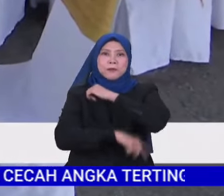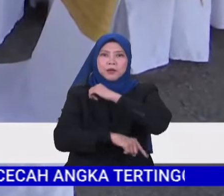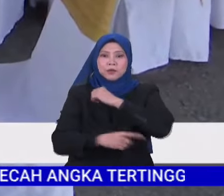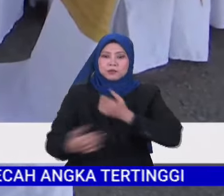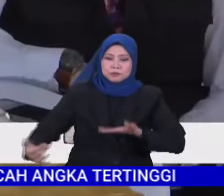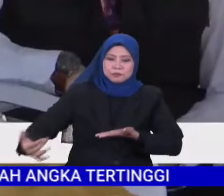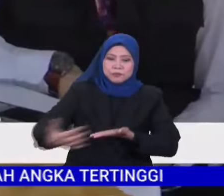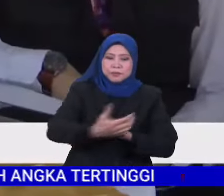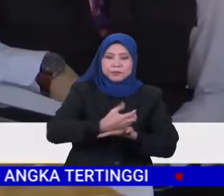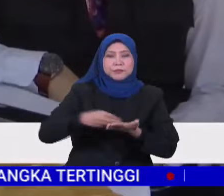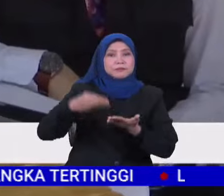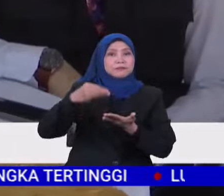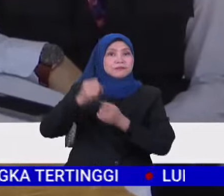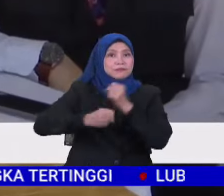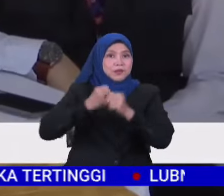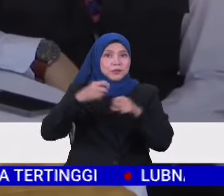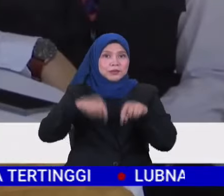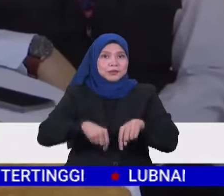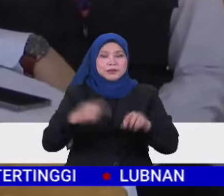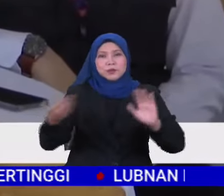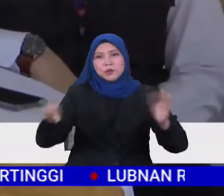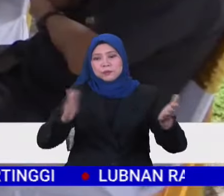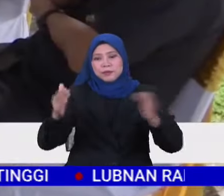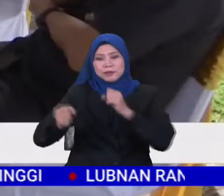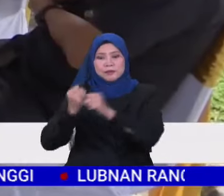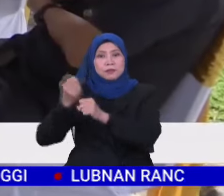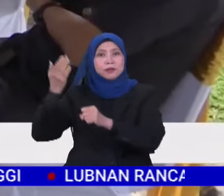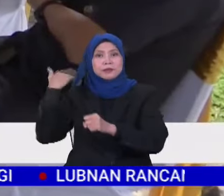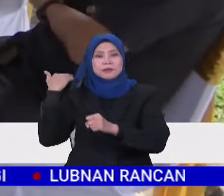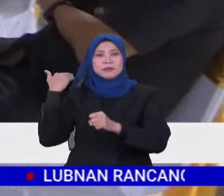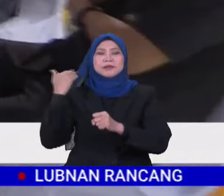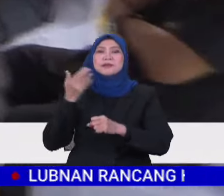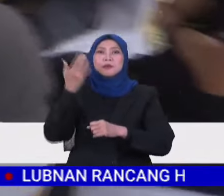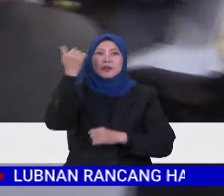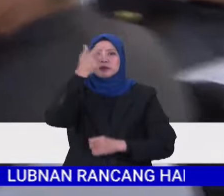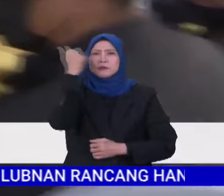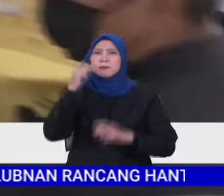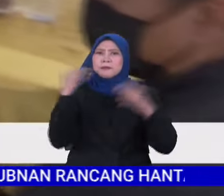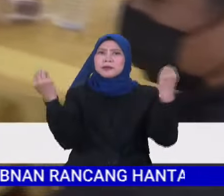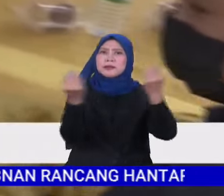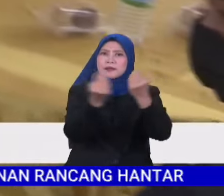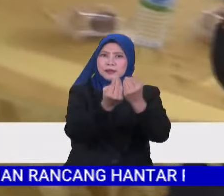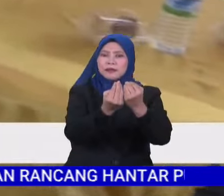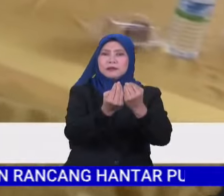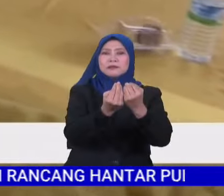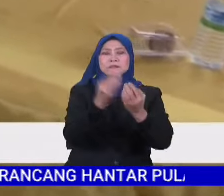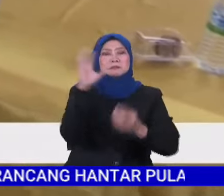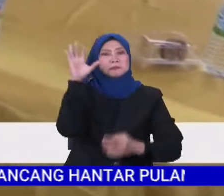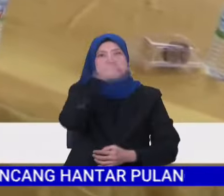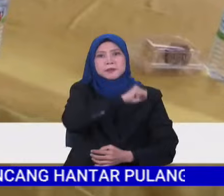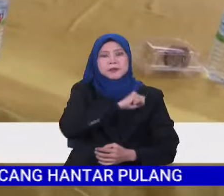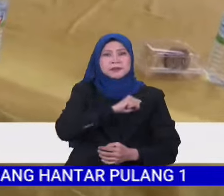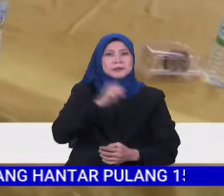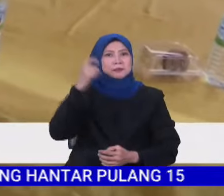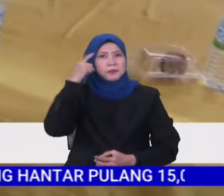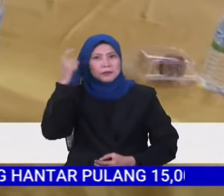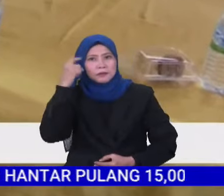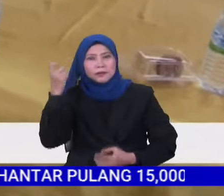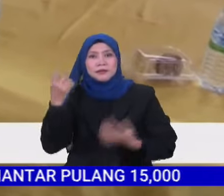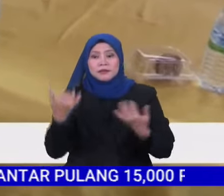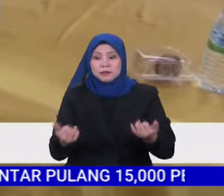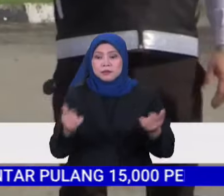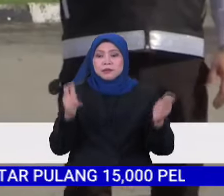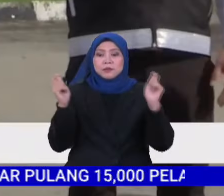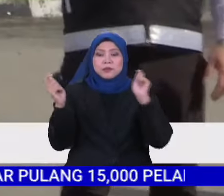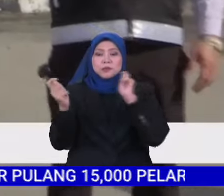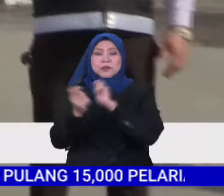dan pungutan hasil pada tahun ini berbanding tahun lepas adalah disebabkan masyarakat mula Alpha selain peralihan fasa